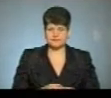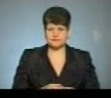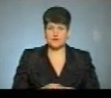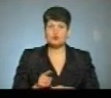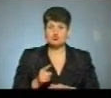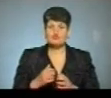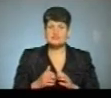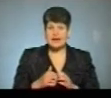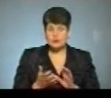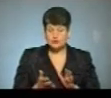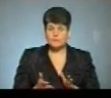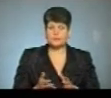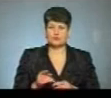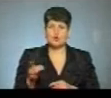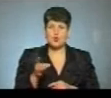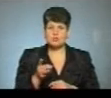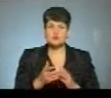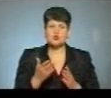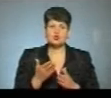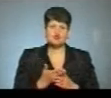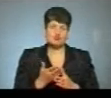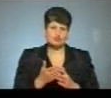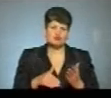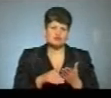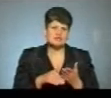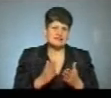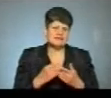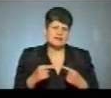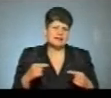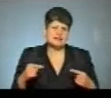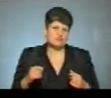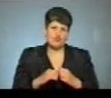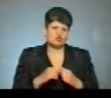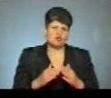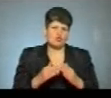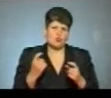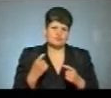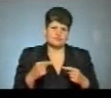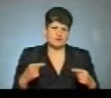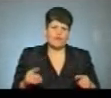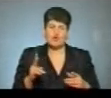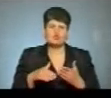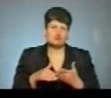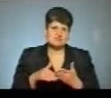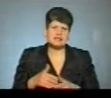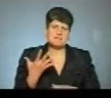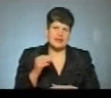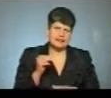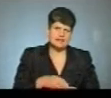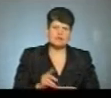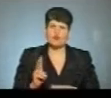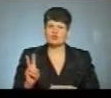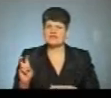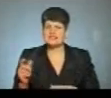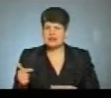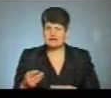Чому в середньому? Тому що розмір субсидії є індивідуальний для кожного домогосподарства. Коїсь субсидія там 5 тисяч, коїсь субсидія 200